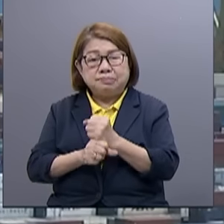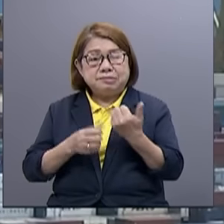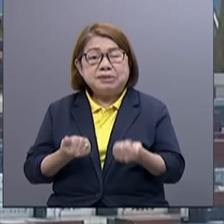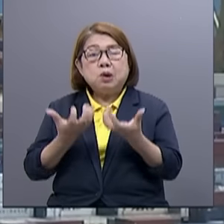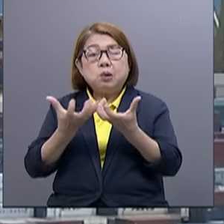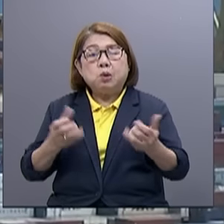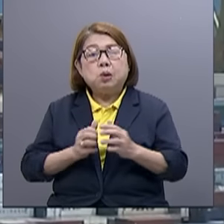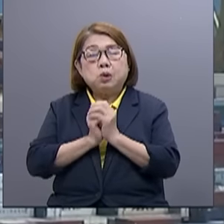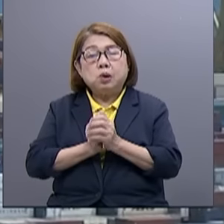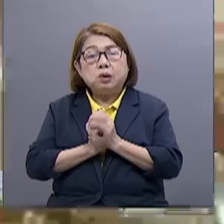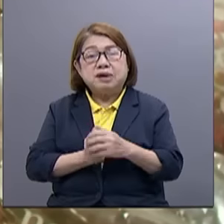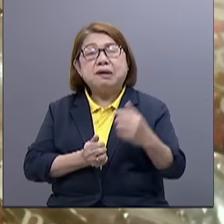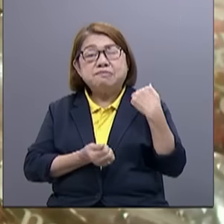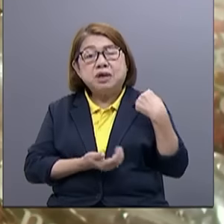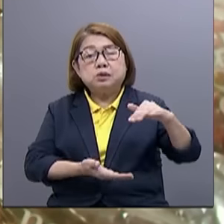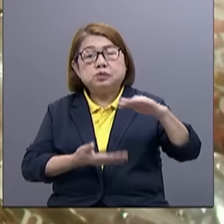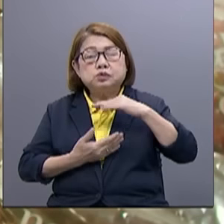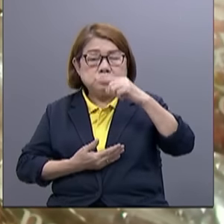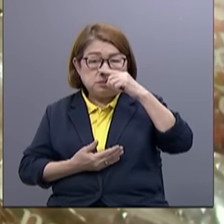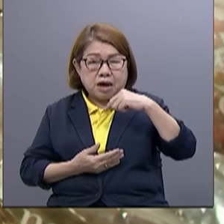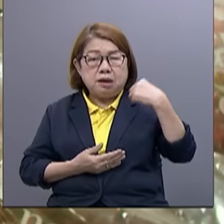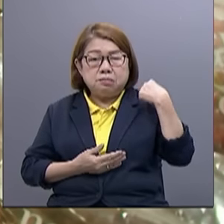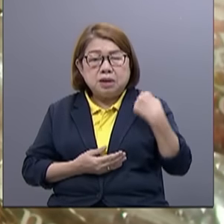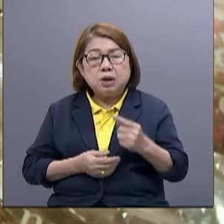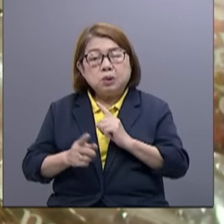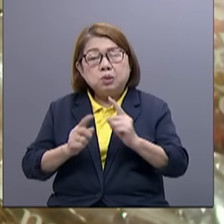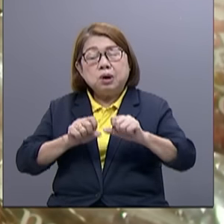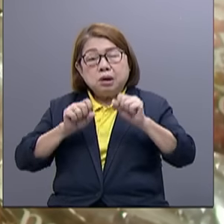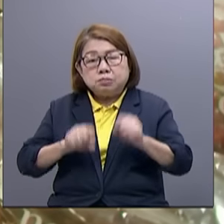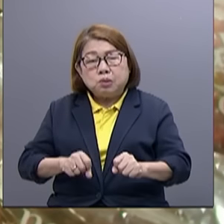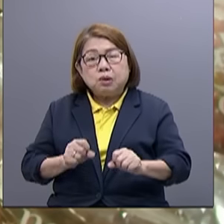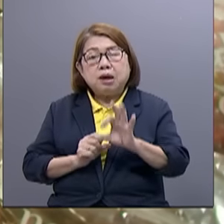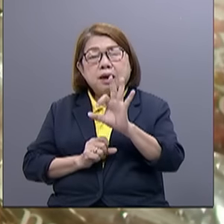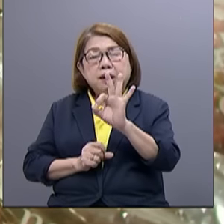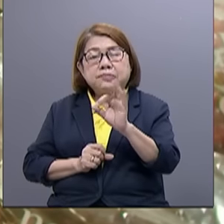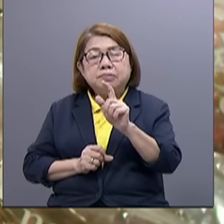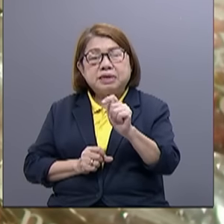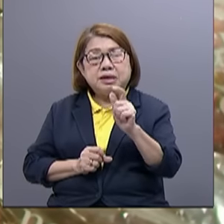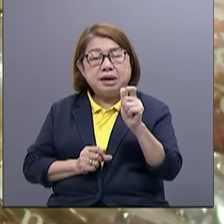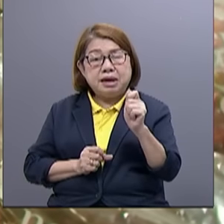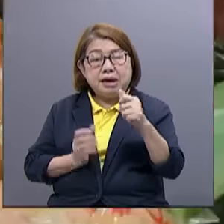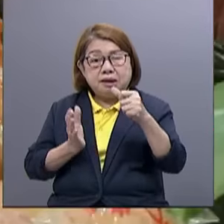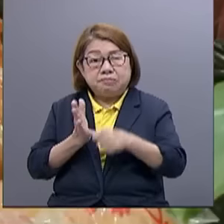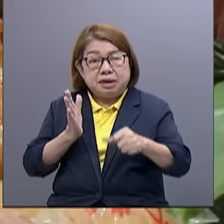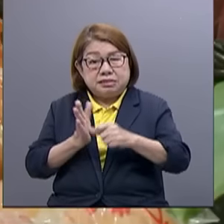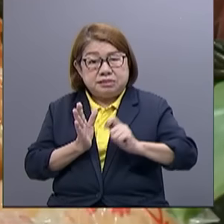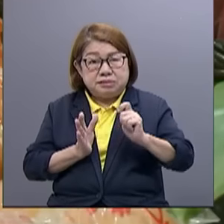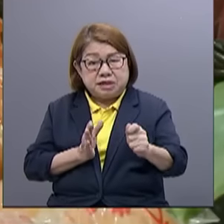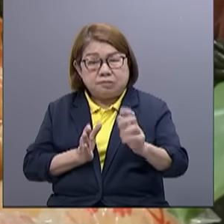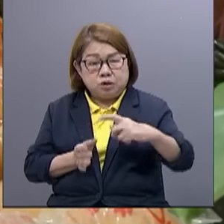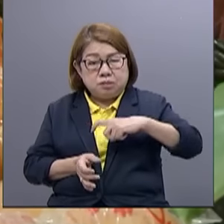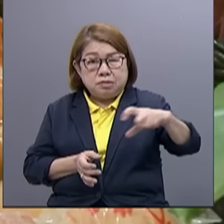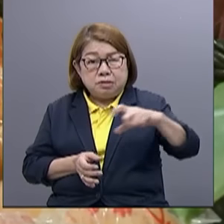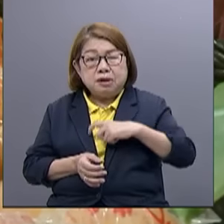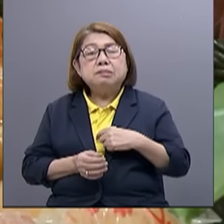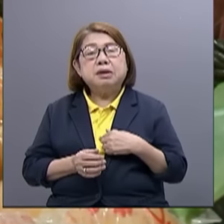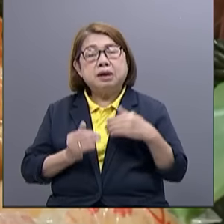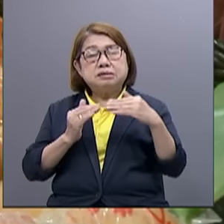ไหลเข้ามาในไทยเช่นการทำข้อตกลง FTA ไทยจีนก็ทำให้มีเงื่อนไขสิทธิพิเศษทางภาษี